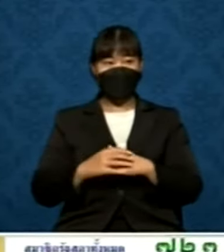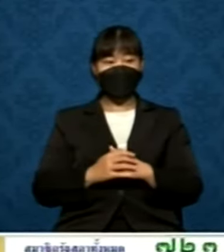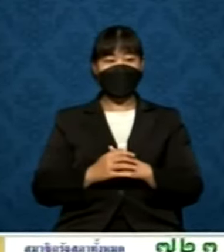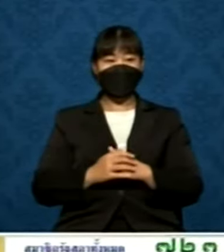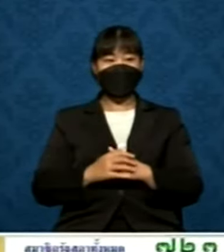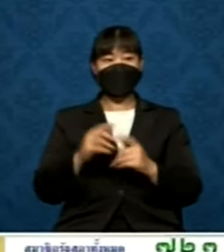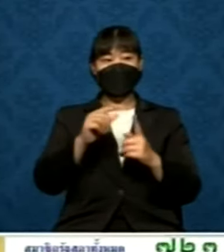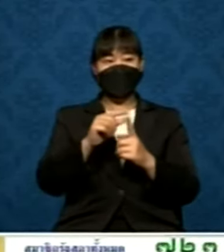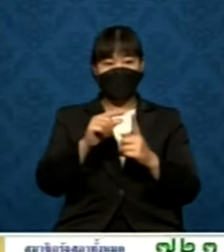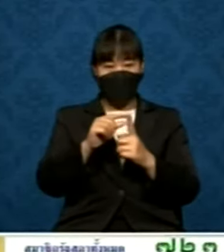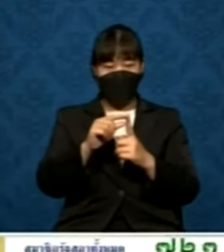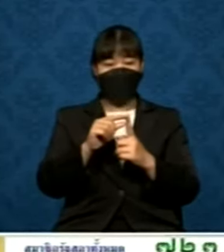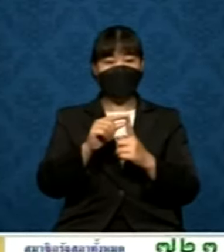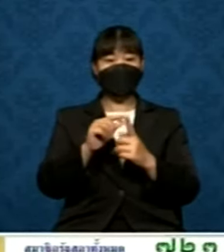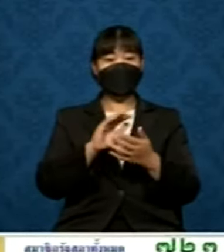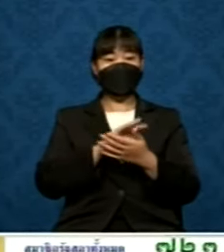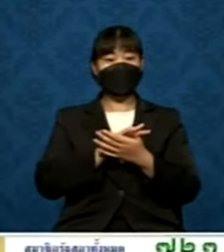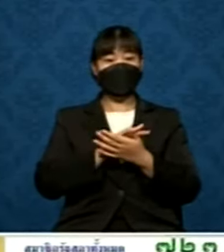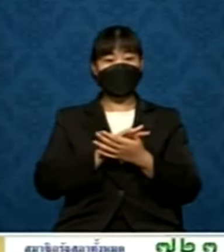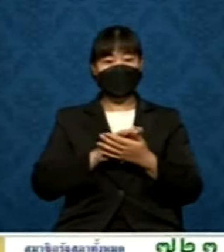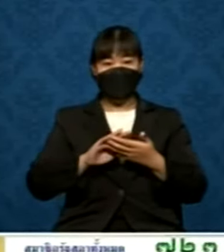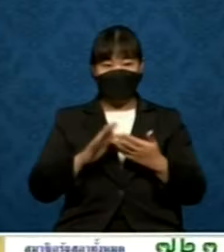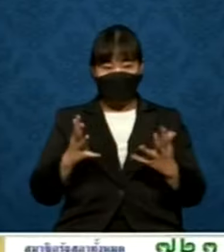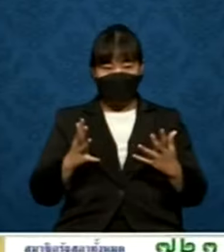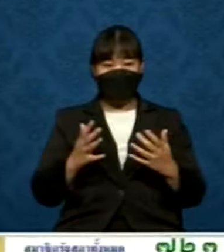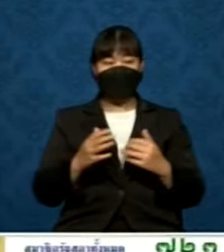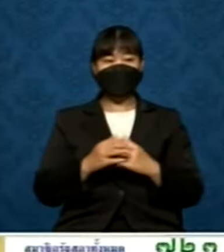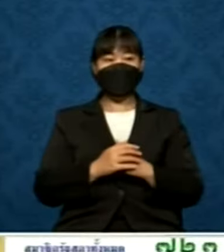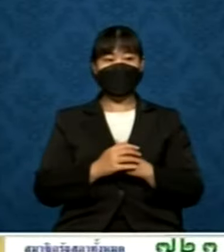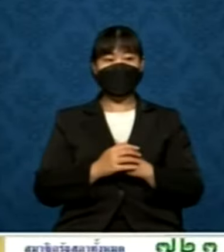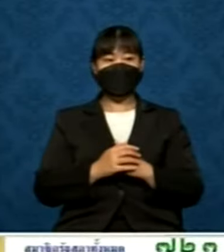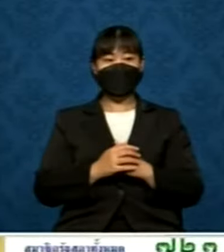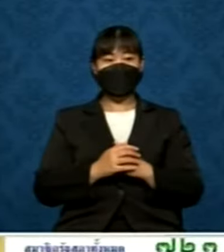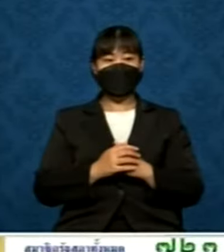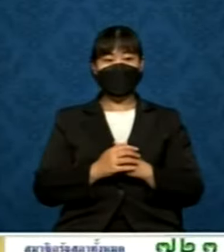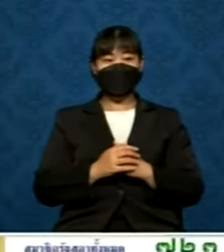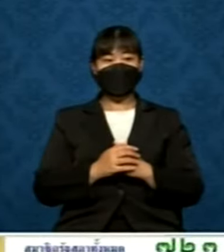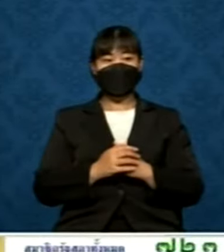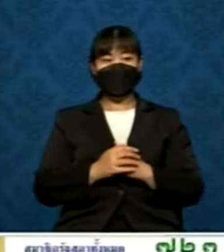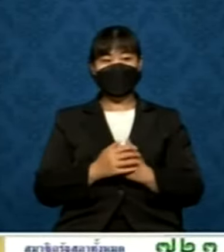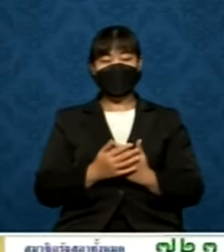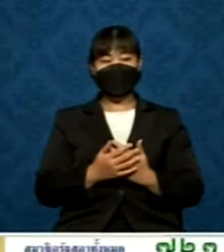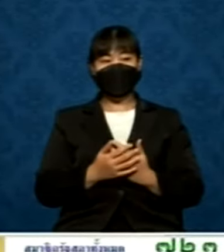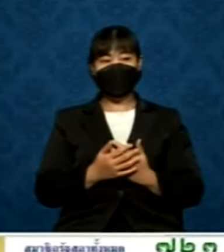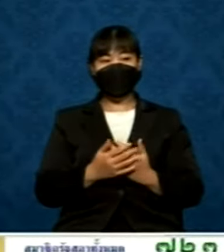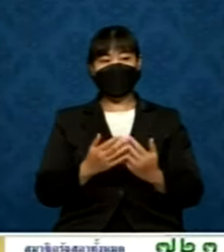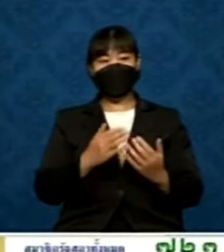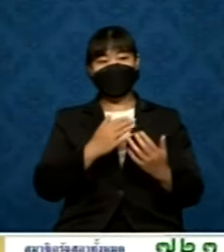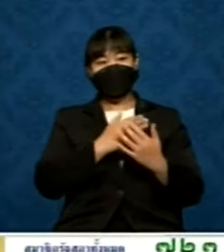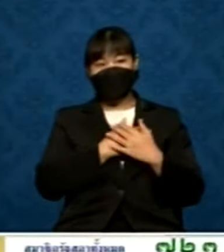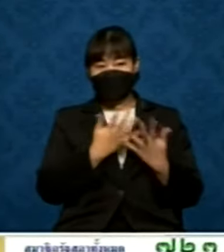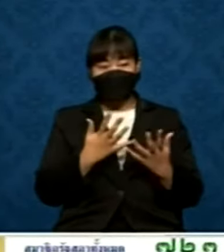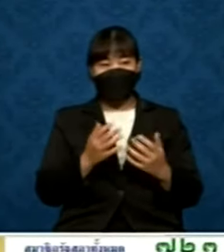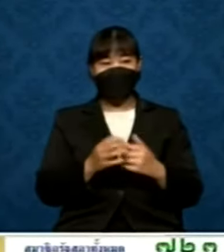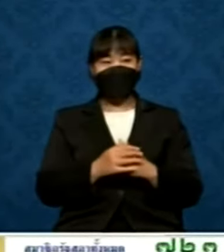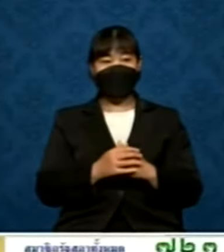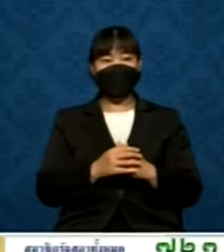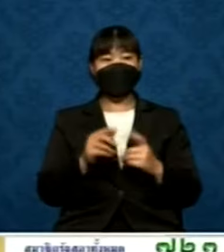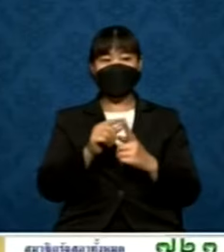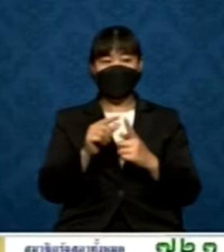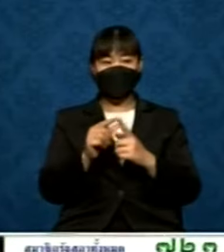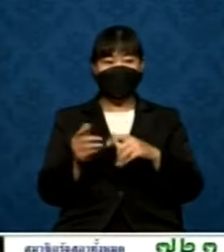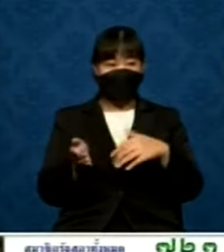เสนอร่างรัฐธรรมนูญนั้นจากเนรคุณแผ่นดินเป็นคนที่ต้องการล้มสถาบัน ผมขอท่านไปใหญ่นะ